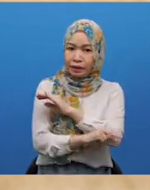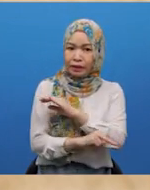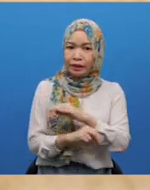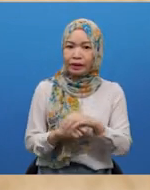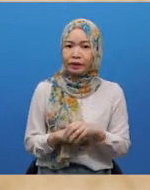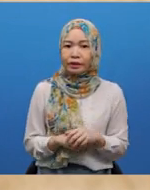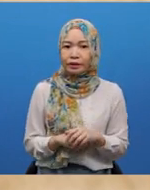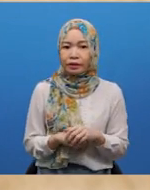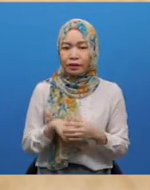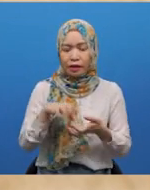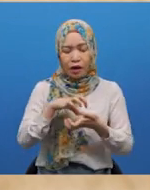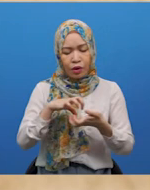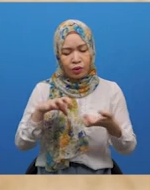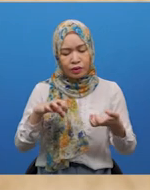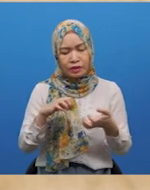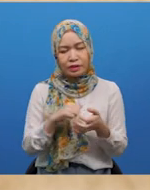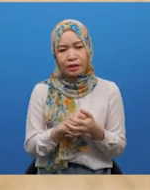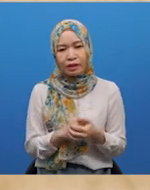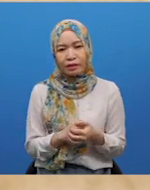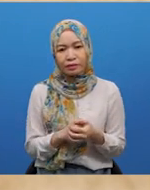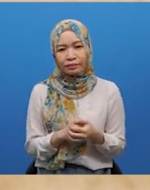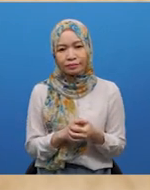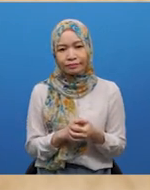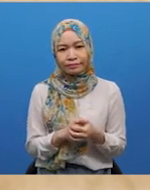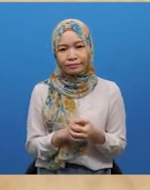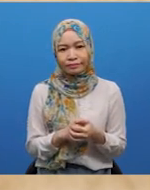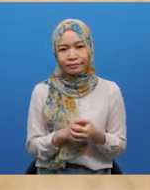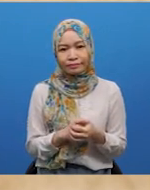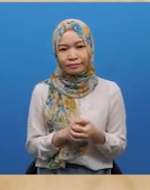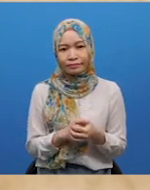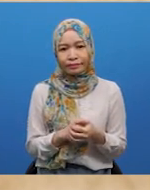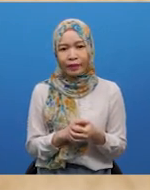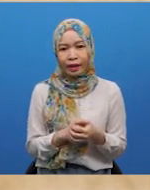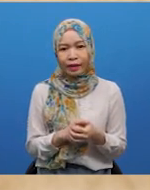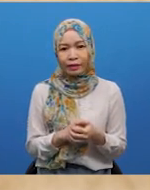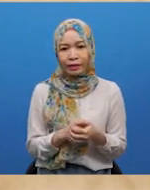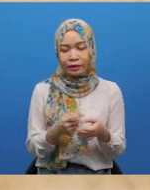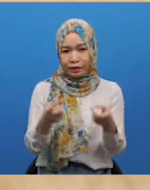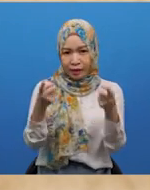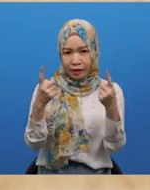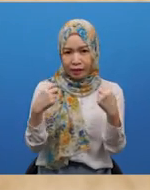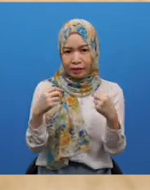gundah gulana, membawa diri ke